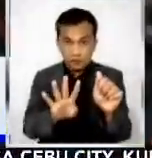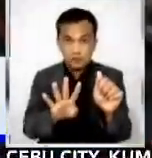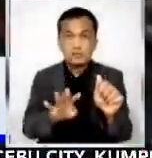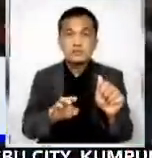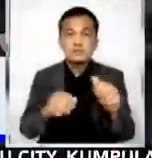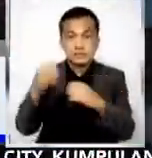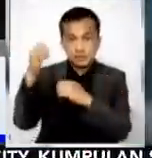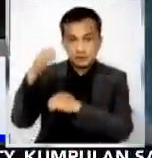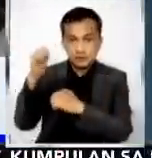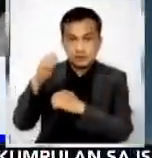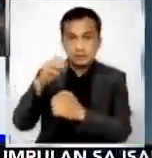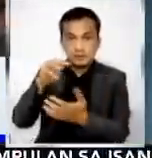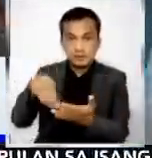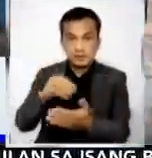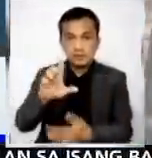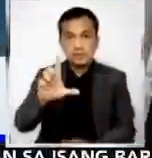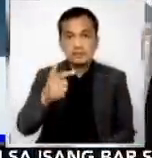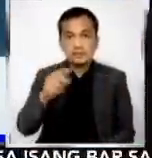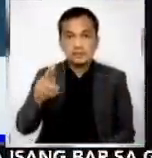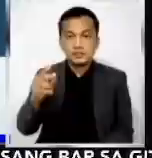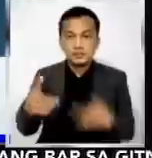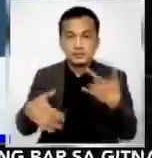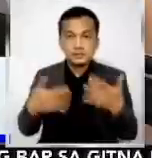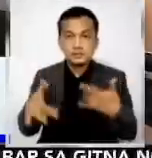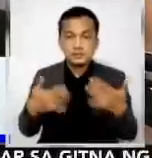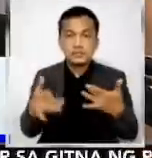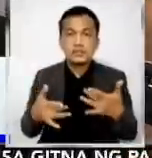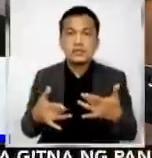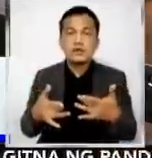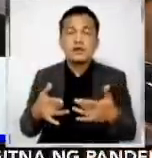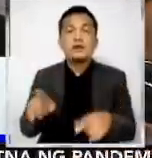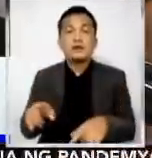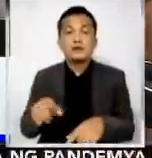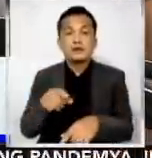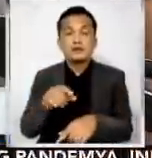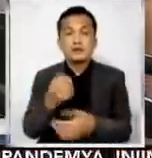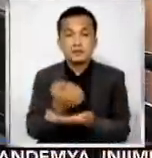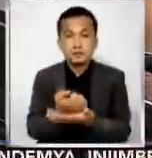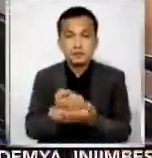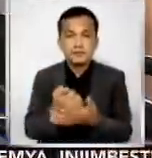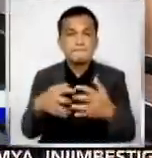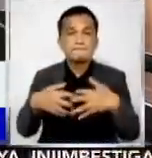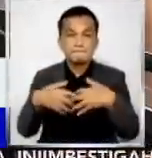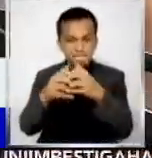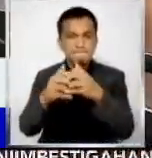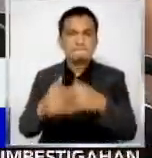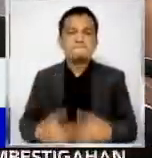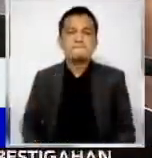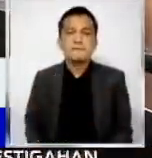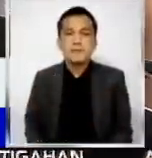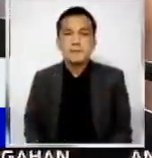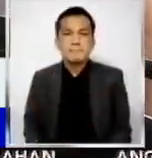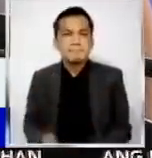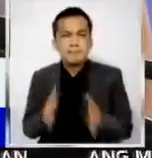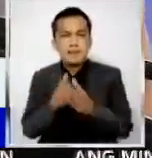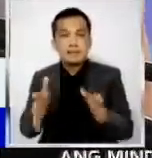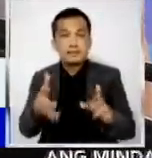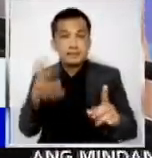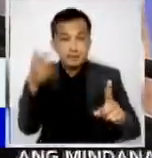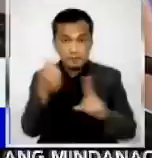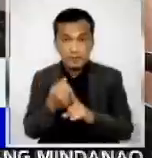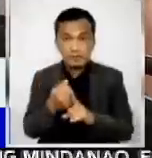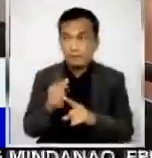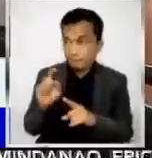LGU na sisigla pa ang ekonomiya ng lungsod. Malaki yung impact kasi unang-una, alam naman natin, ito yung mga